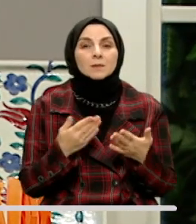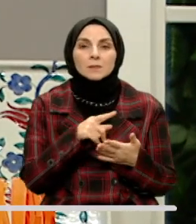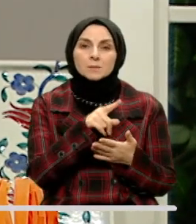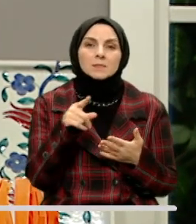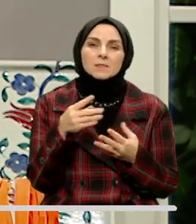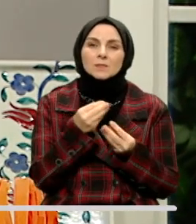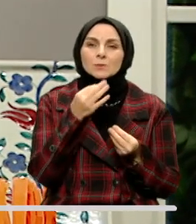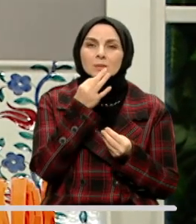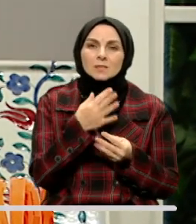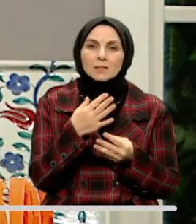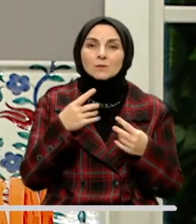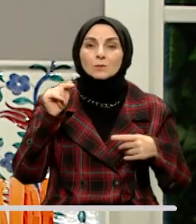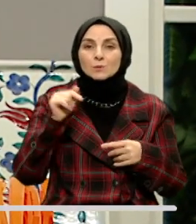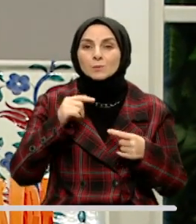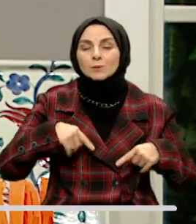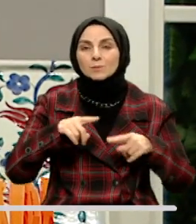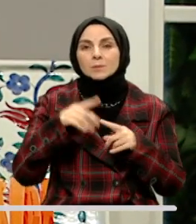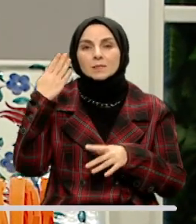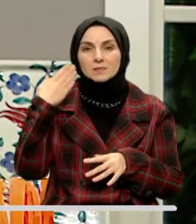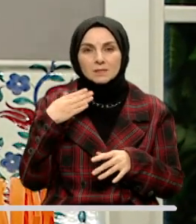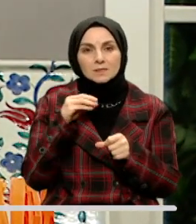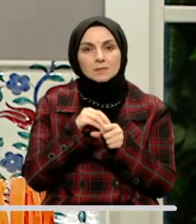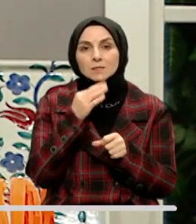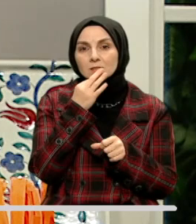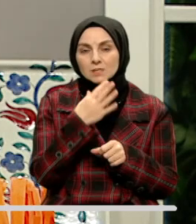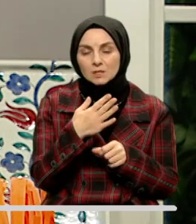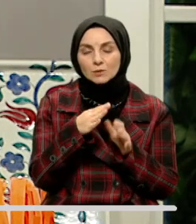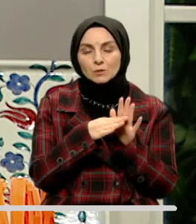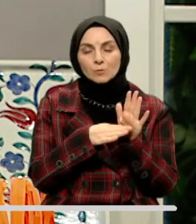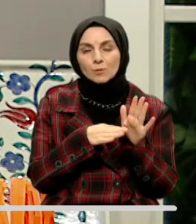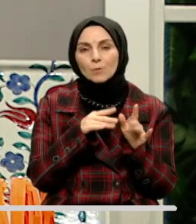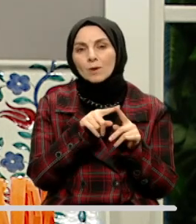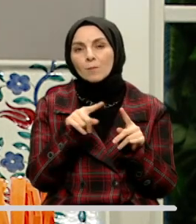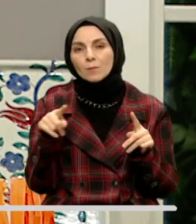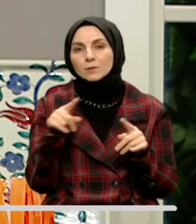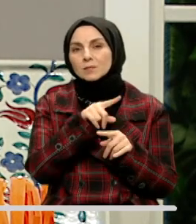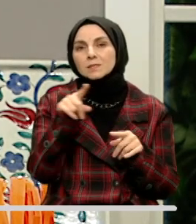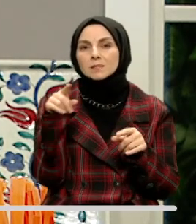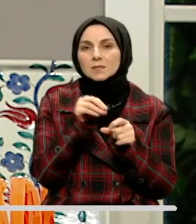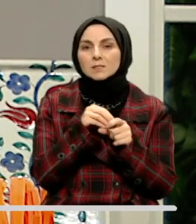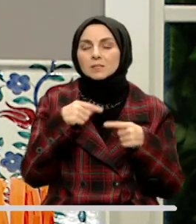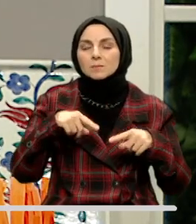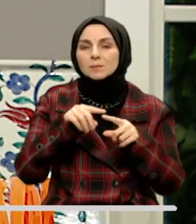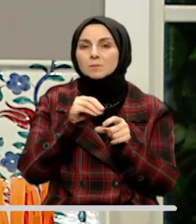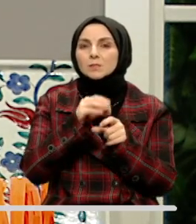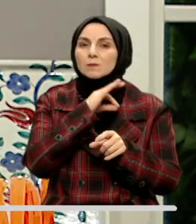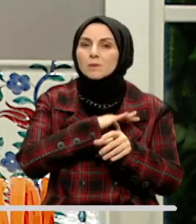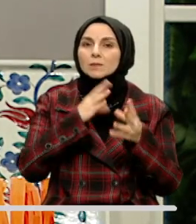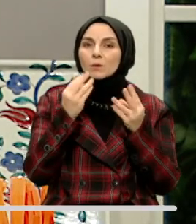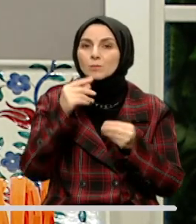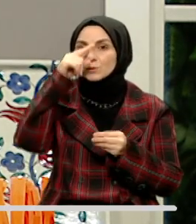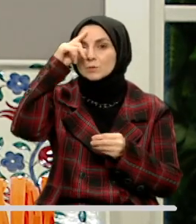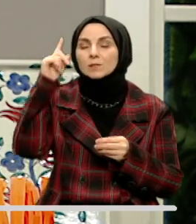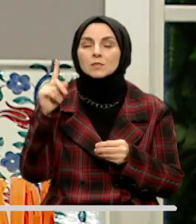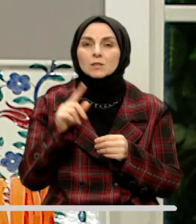çok teşekkür ediyoruz. Bugün bizimle birlikte olduğunuz yayınımız boyunca ümit ediyoruz ki sizler için de bizler için de faydalı farkındalığımızın arttığı bir yayını daha